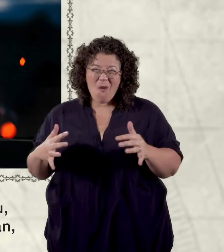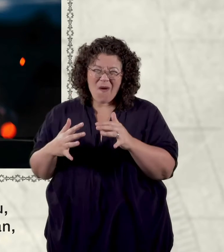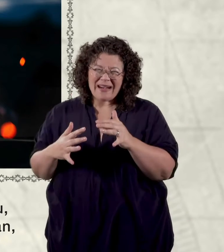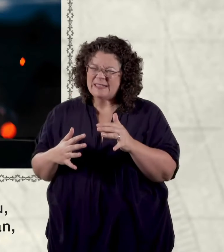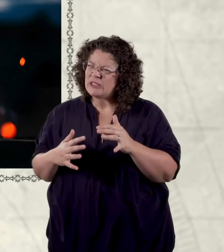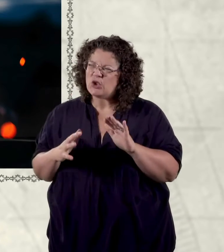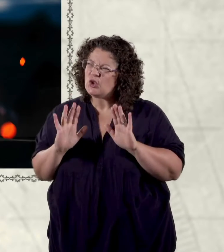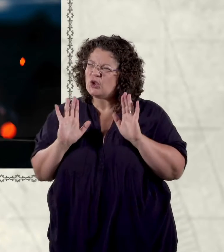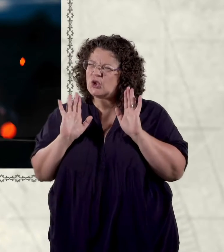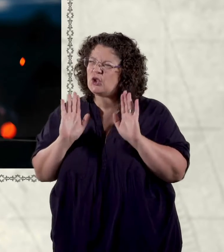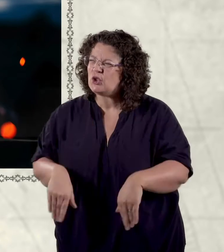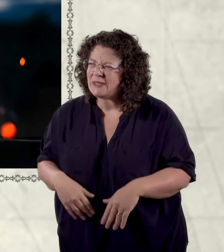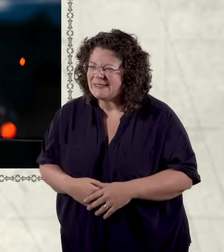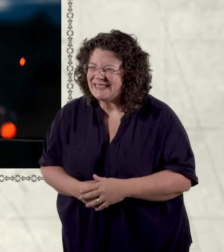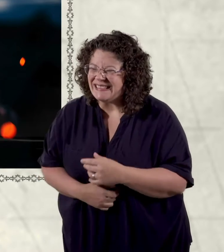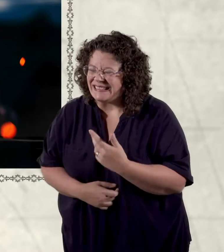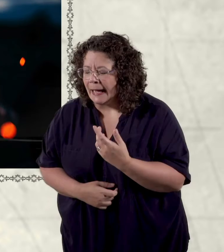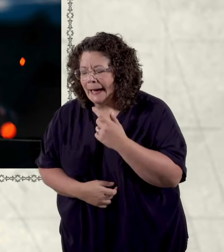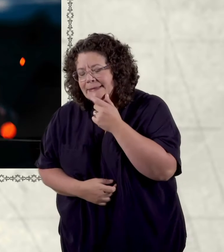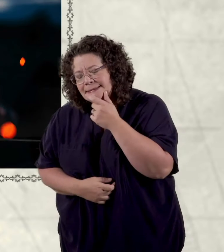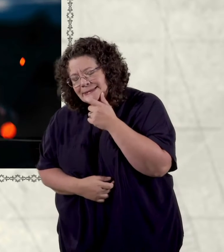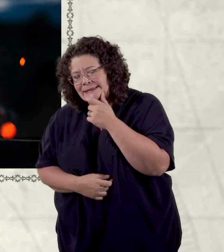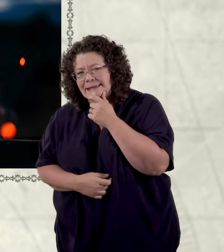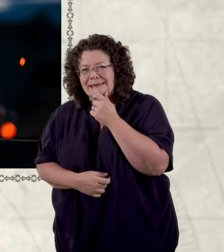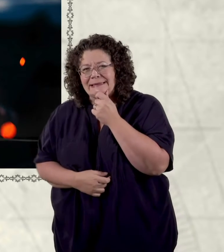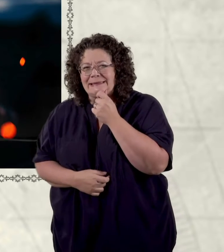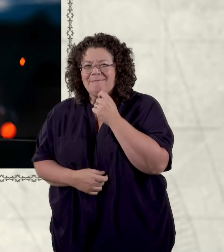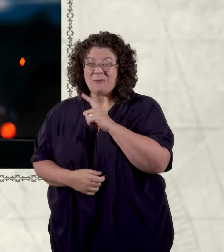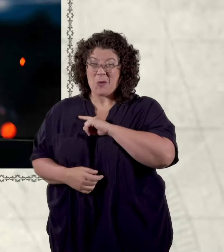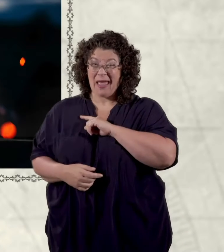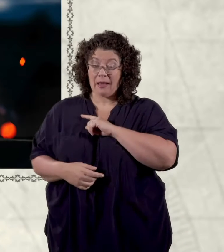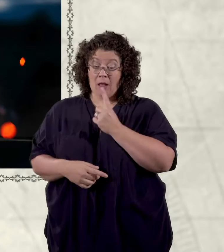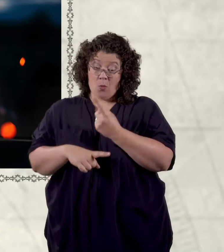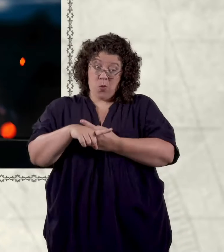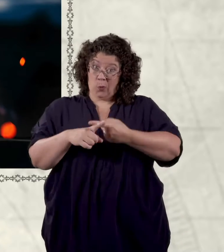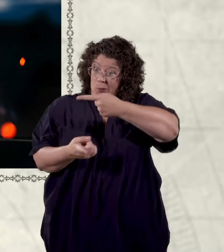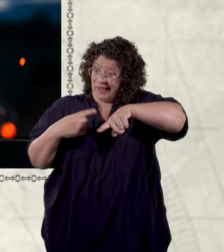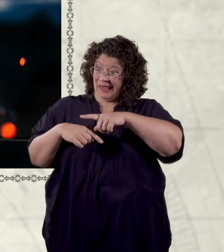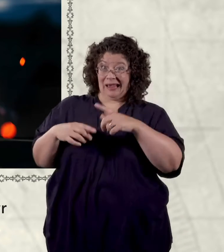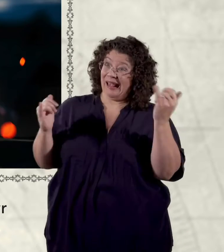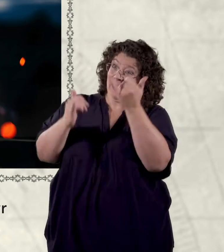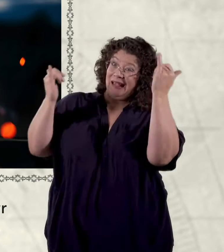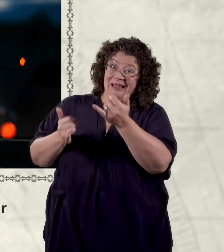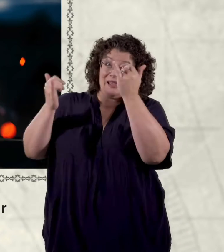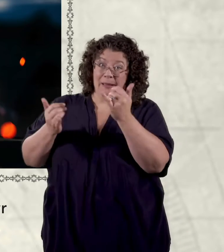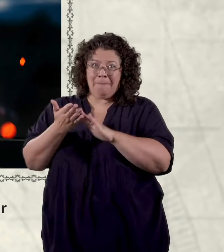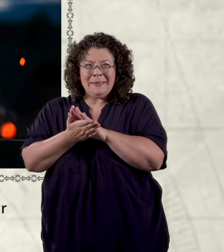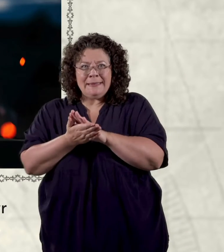gyfan pan bod ni dal yng nghanol rhyfel, di bod fymryn bach yn wirion. Achos da chi'n